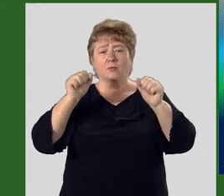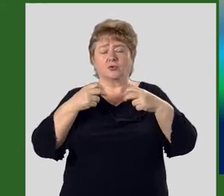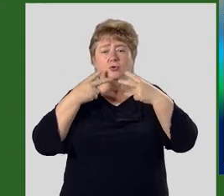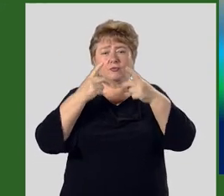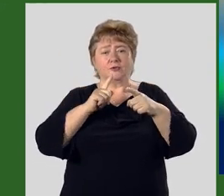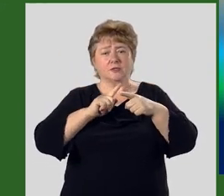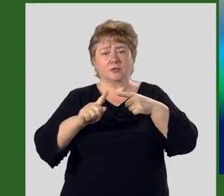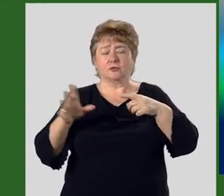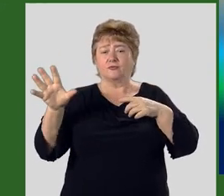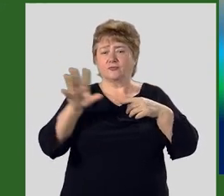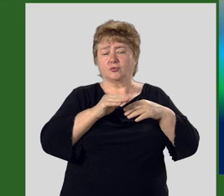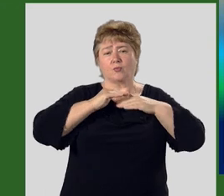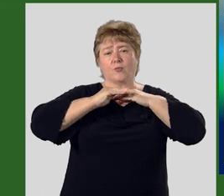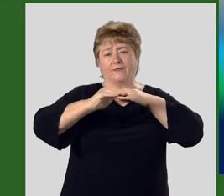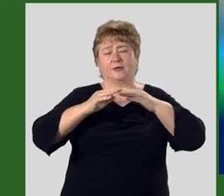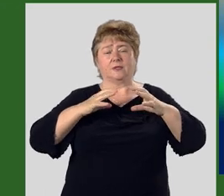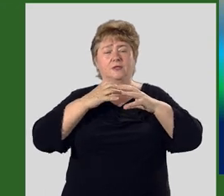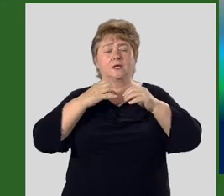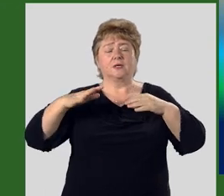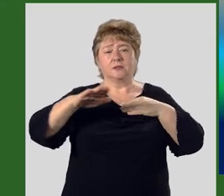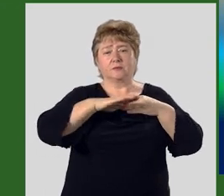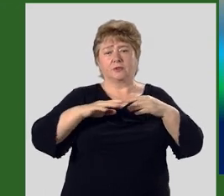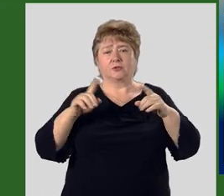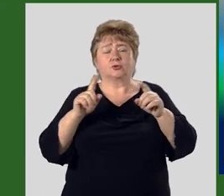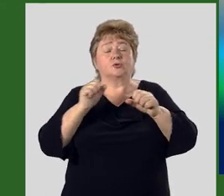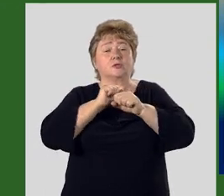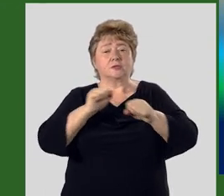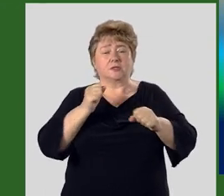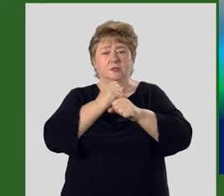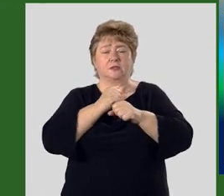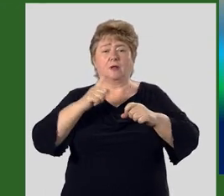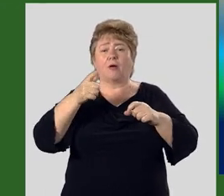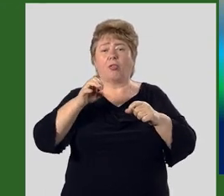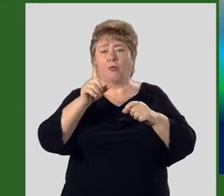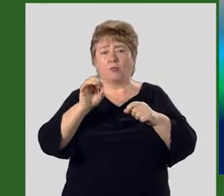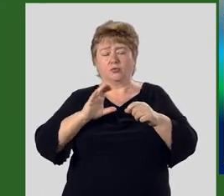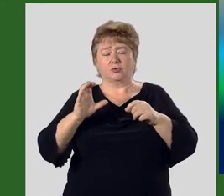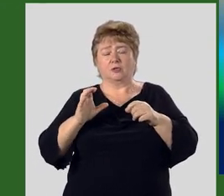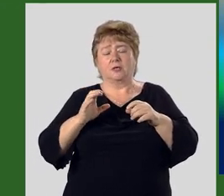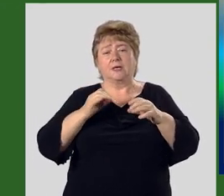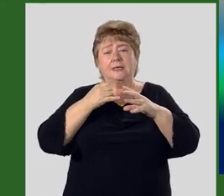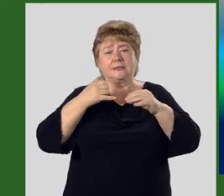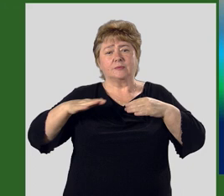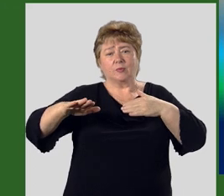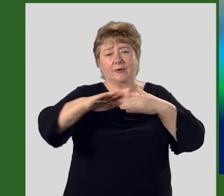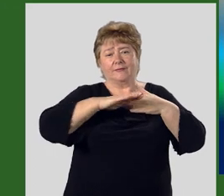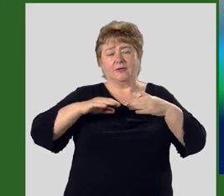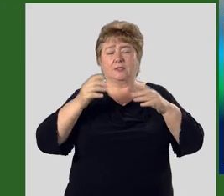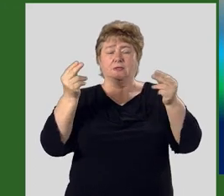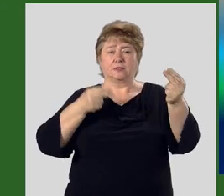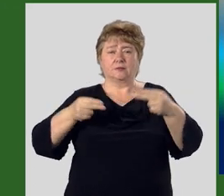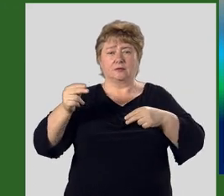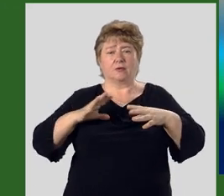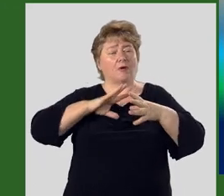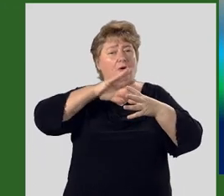сразу увидеть всю поверхность Земли, что нельзя сделать на глобусе. Земная поверхность